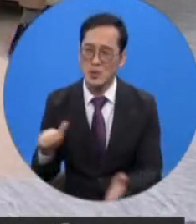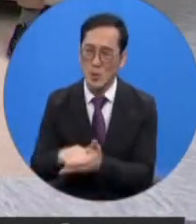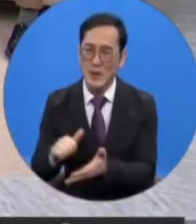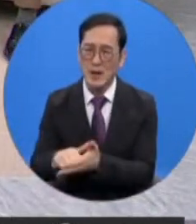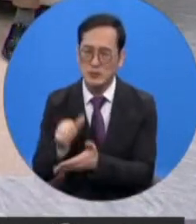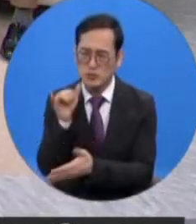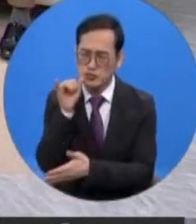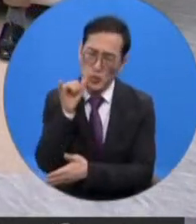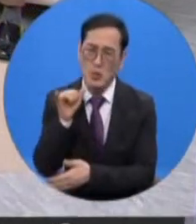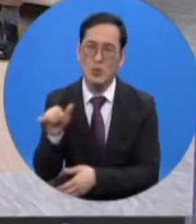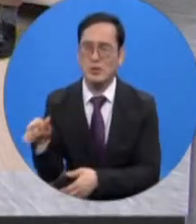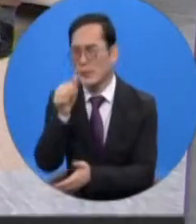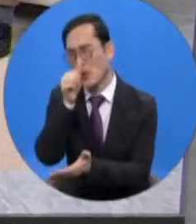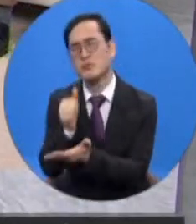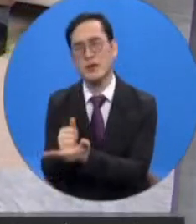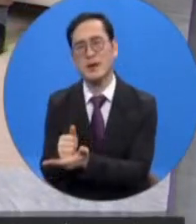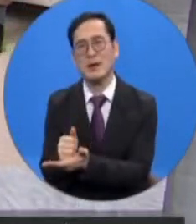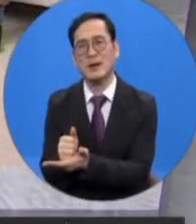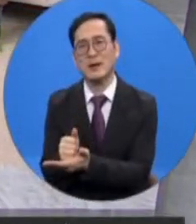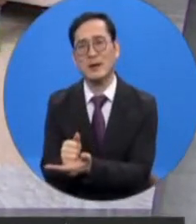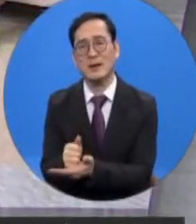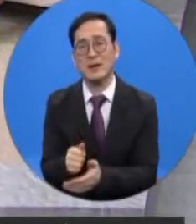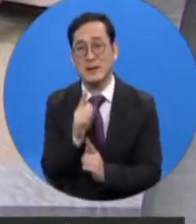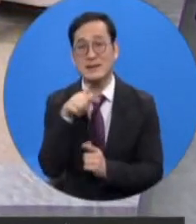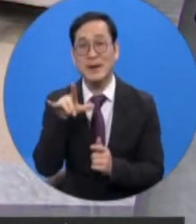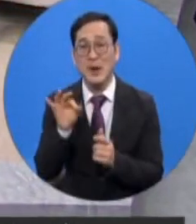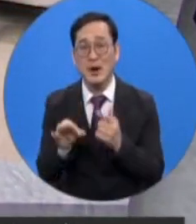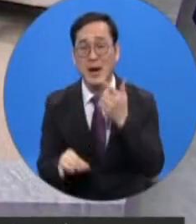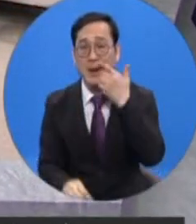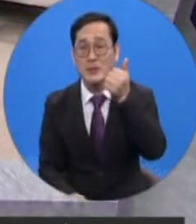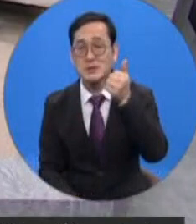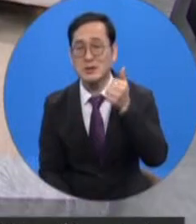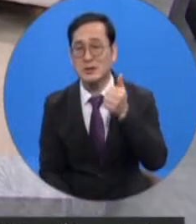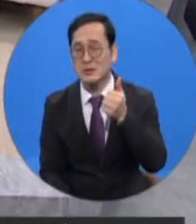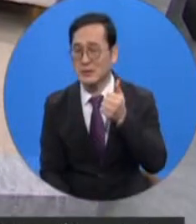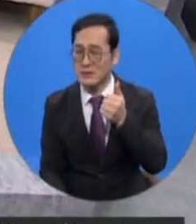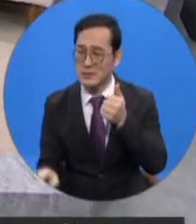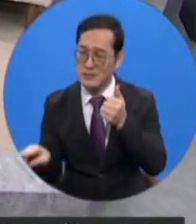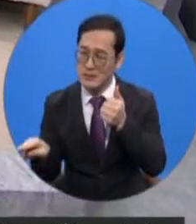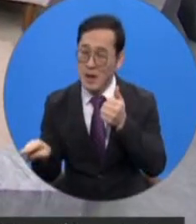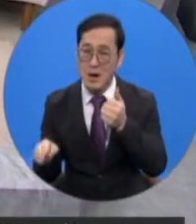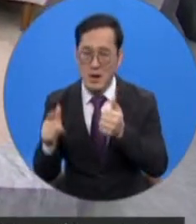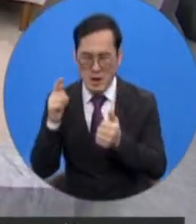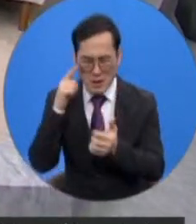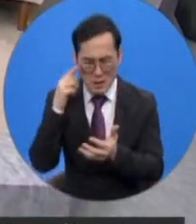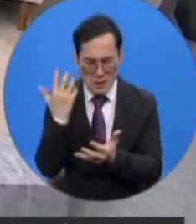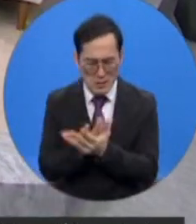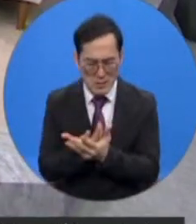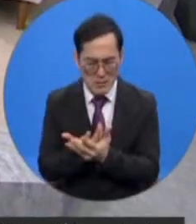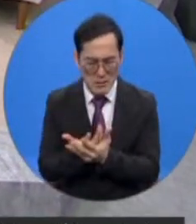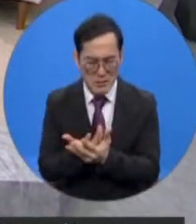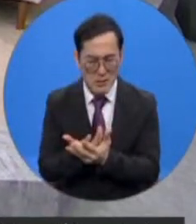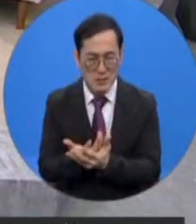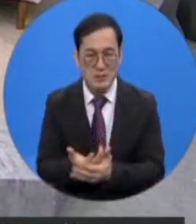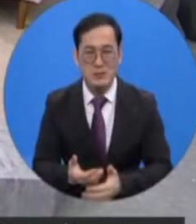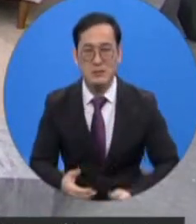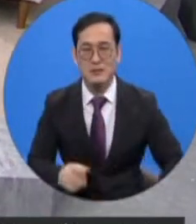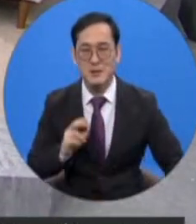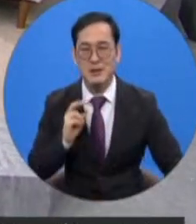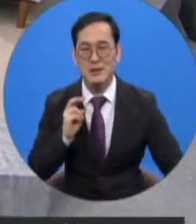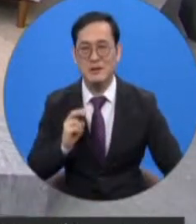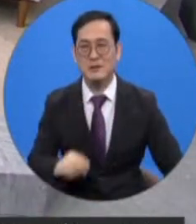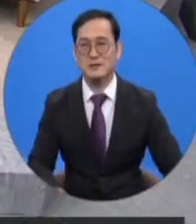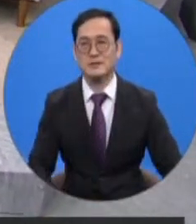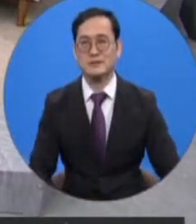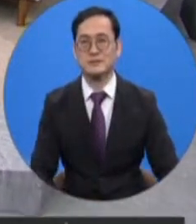때문에 이재명 후보 아버지 입장으로서는 뭐 상당히 충격적일 것 같은데요. 만약에 이걸 몰랐다면. 일단